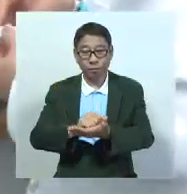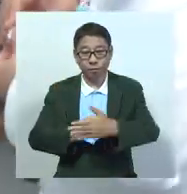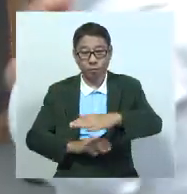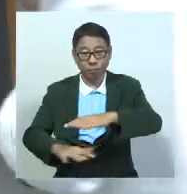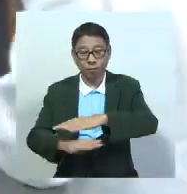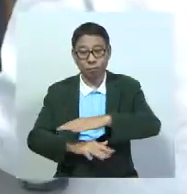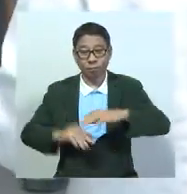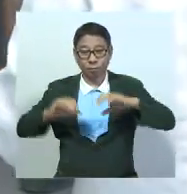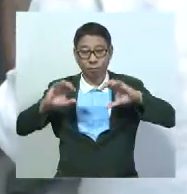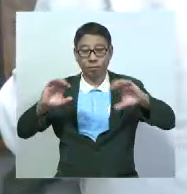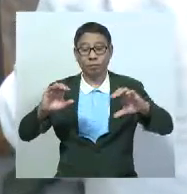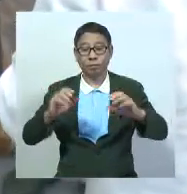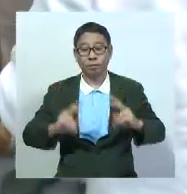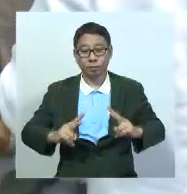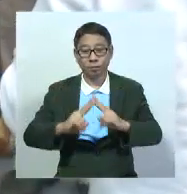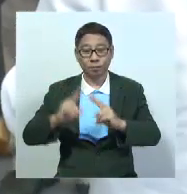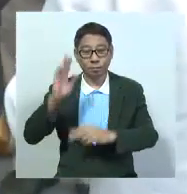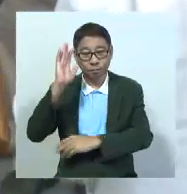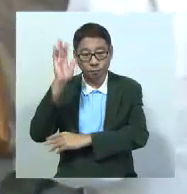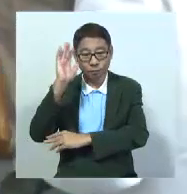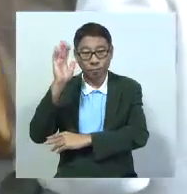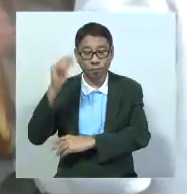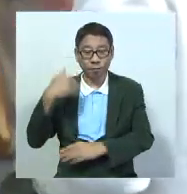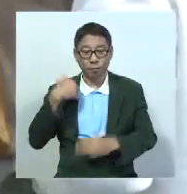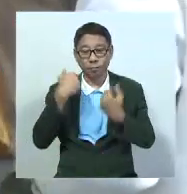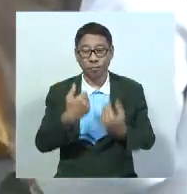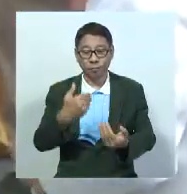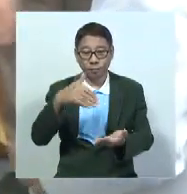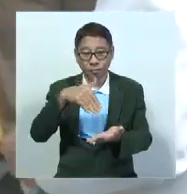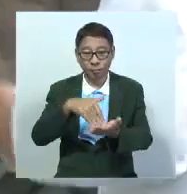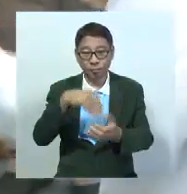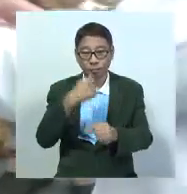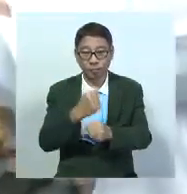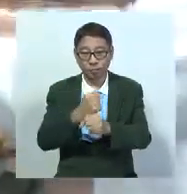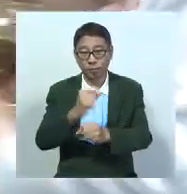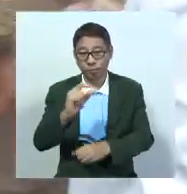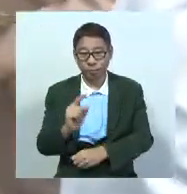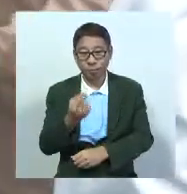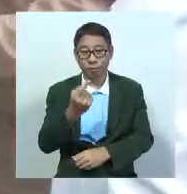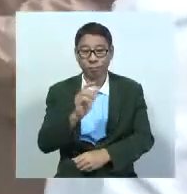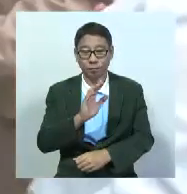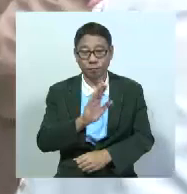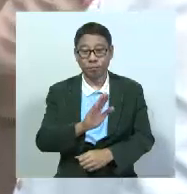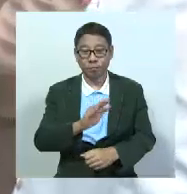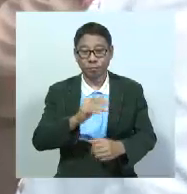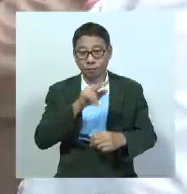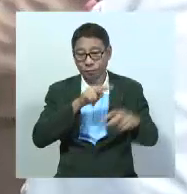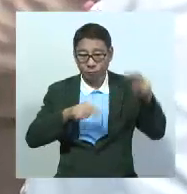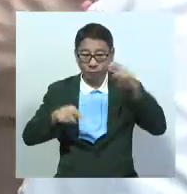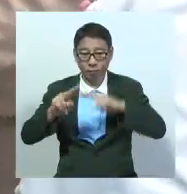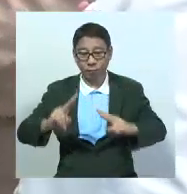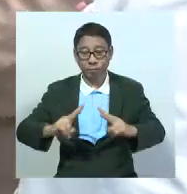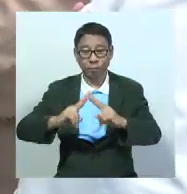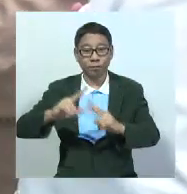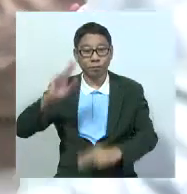าวสารภาครัฐกรมประชาสัมพันธ์ซึ่งเป็นอาคารปฏิบัติงานปฏิบัติการใหม่ของหน่วยงานในการกำกับดูแลกรม